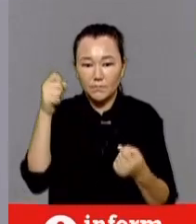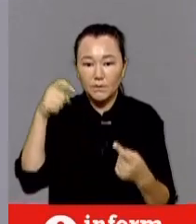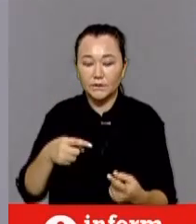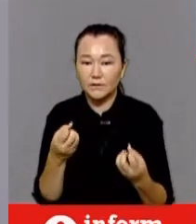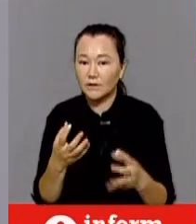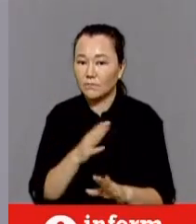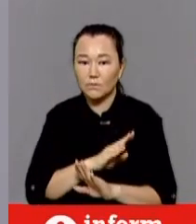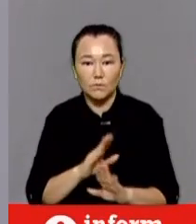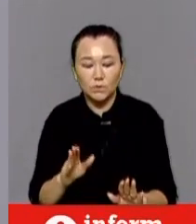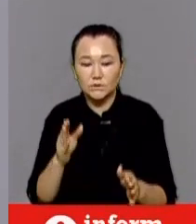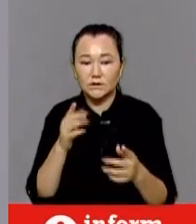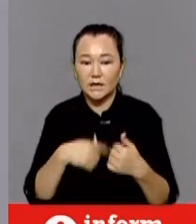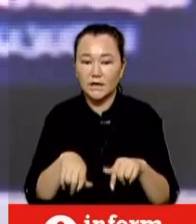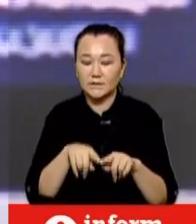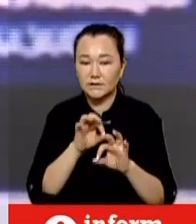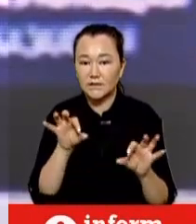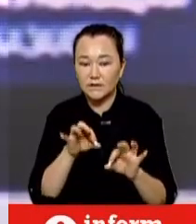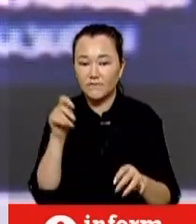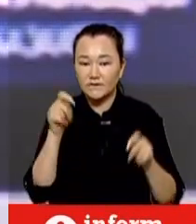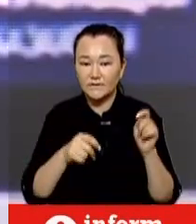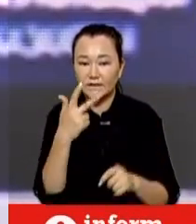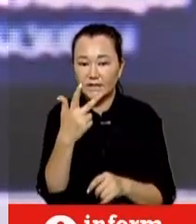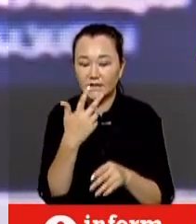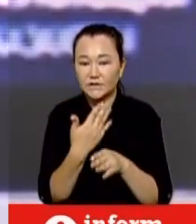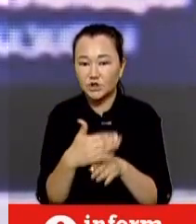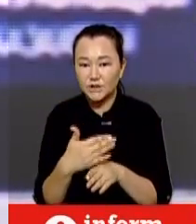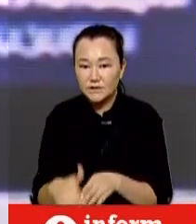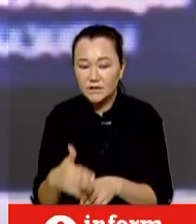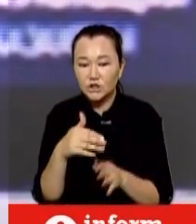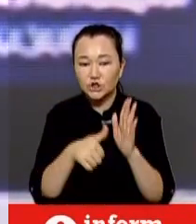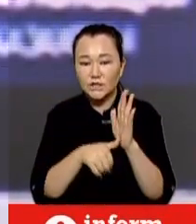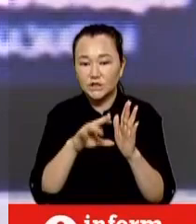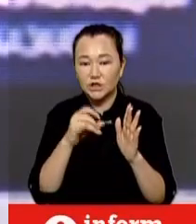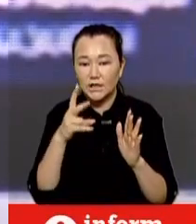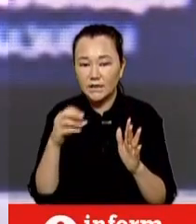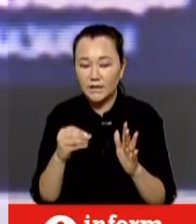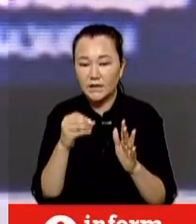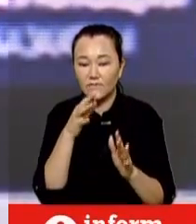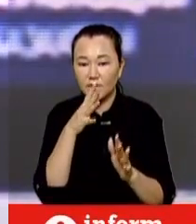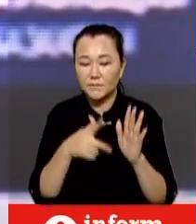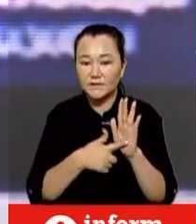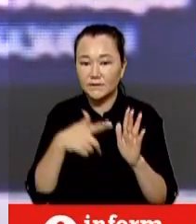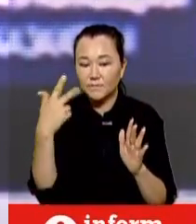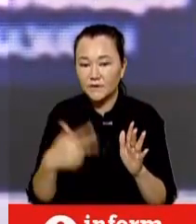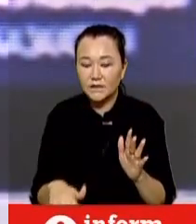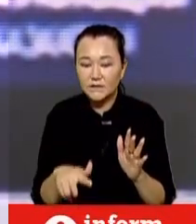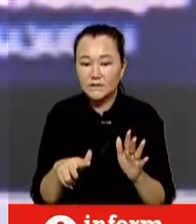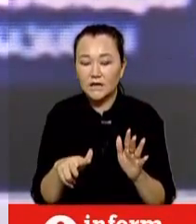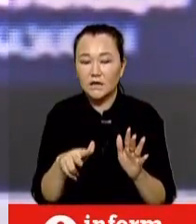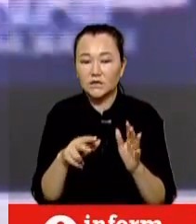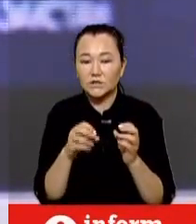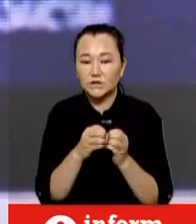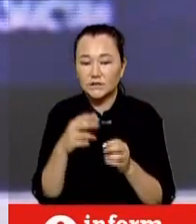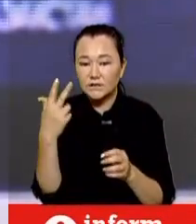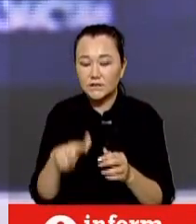тек емес дейді ұйымдастырушылар. Фестиваль 3 кезеңнен өтеді. 6 шілдеде сағат 7:30-да